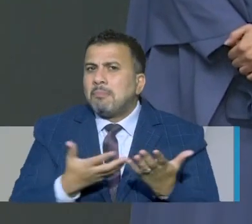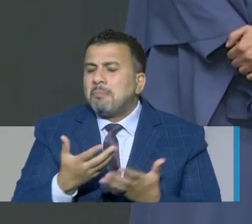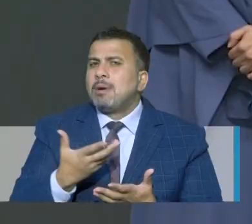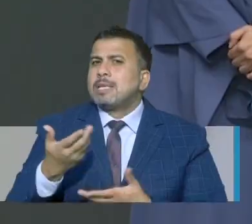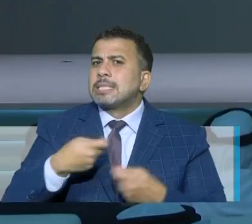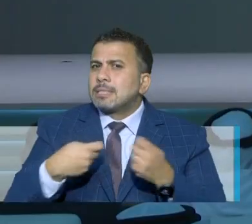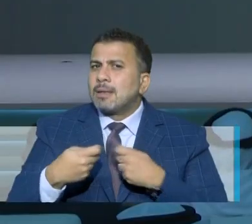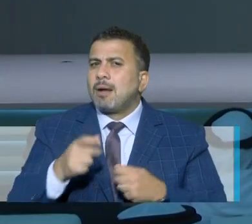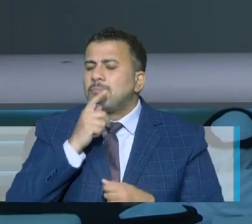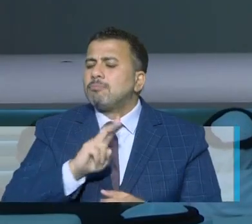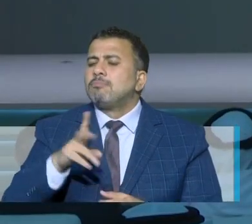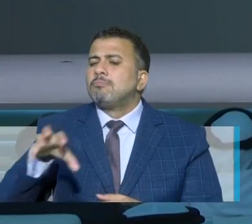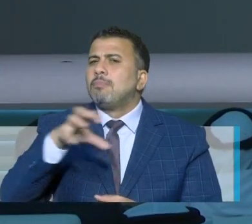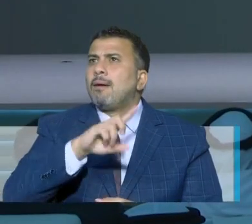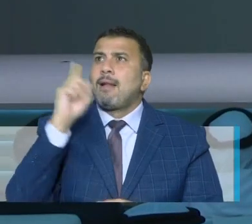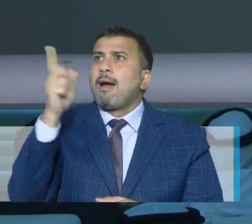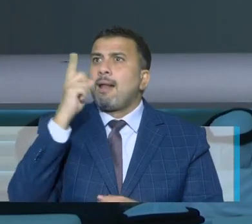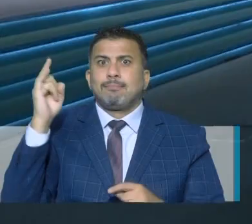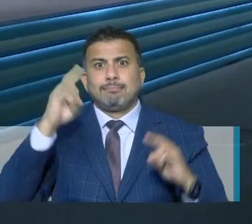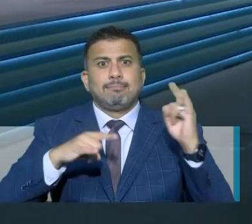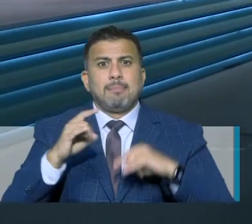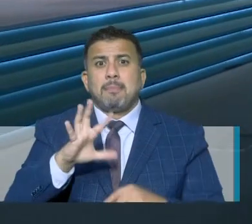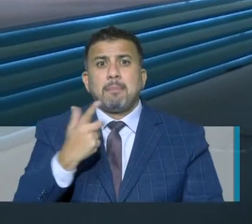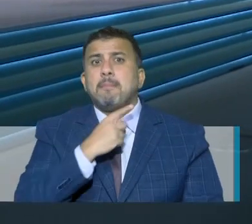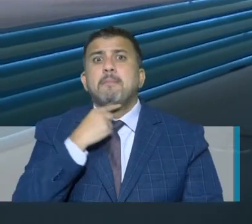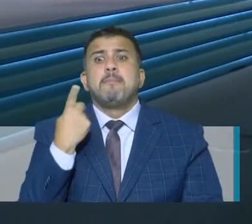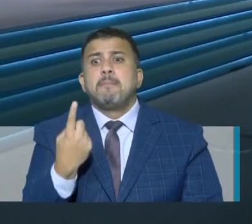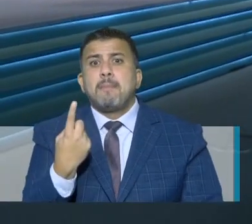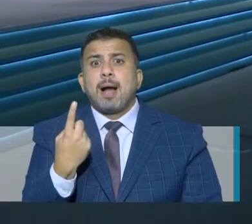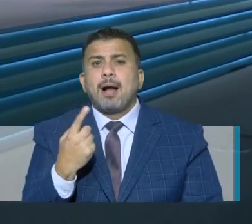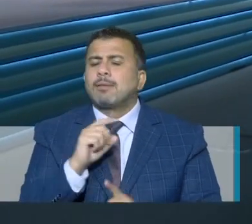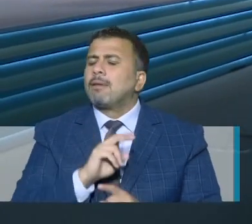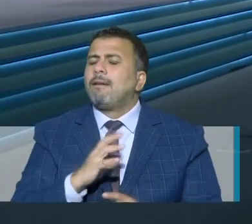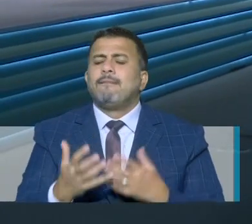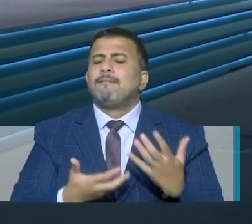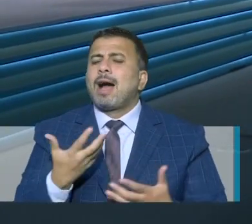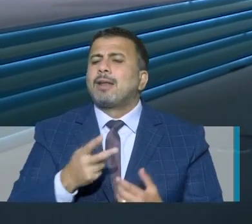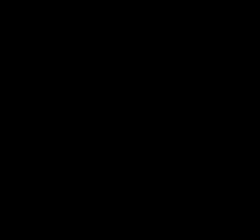متحدثا من مختلف انحاء العالم وما يزيد على 100 فعاليه متخصصه